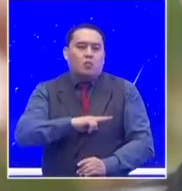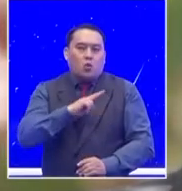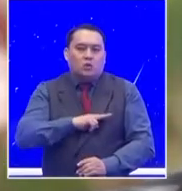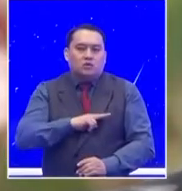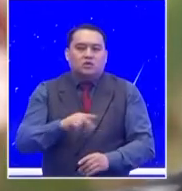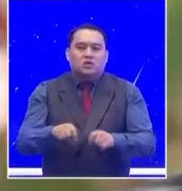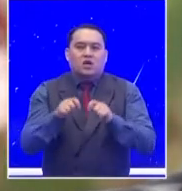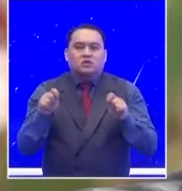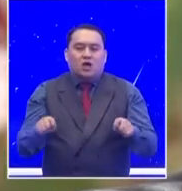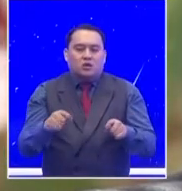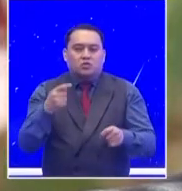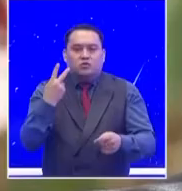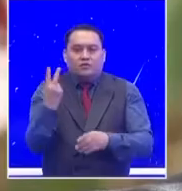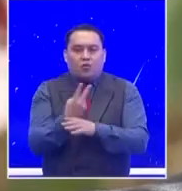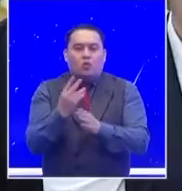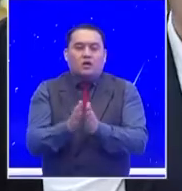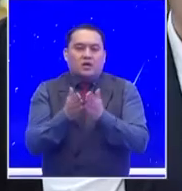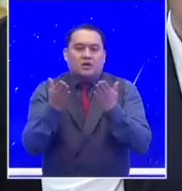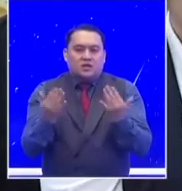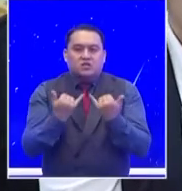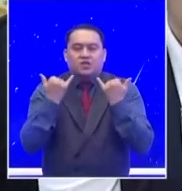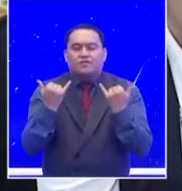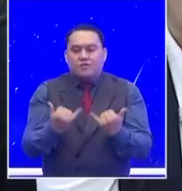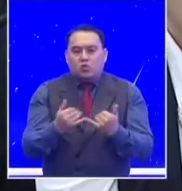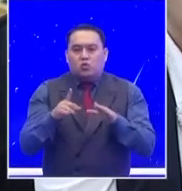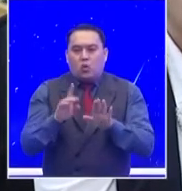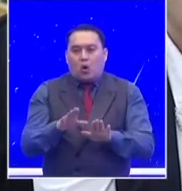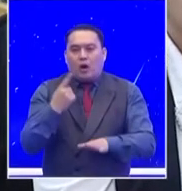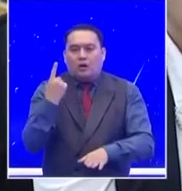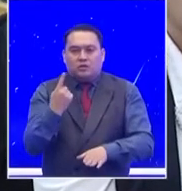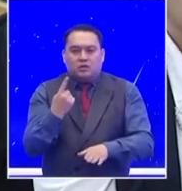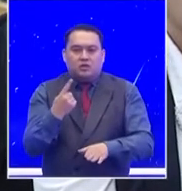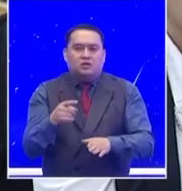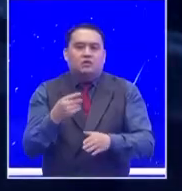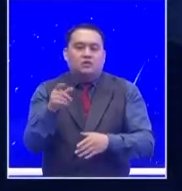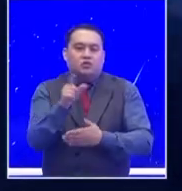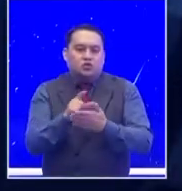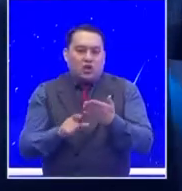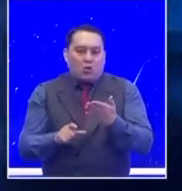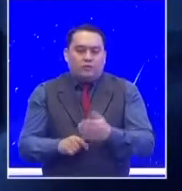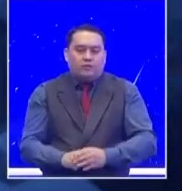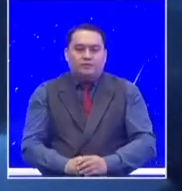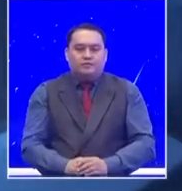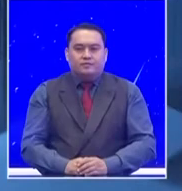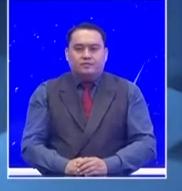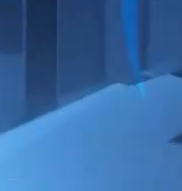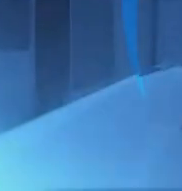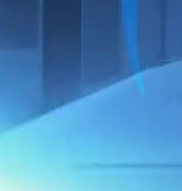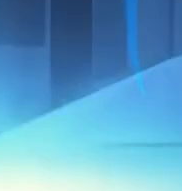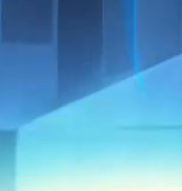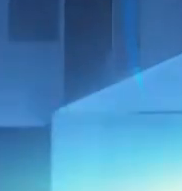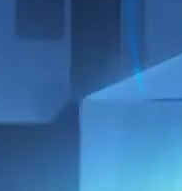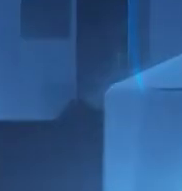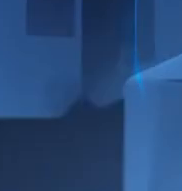над изданием своих двух книг. На сегодняшний день вышел только один сборник его стихов. Гульназ Мустафа, Жайх Курманбаев,